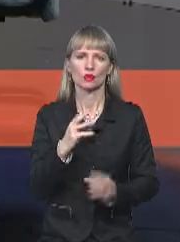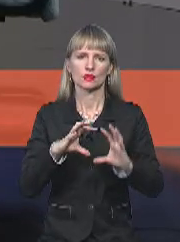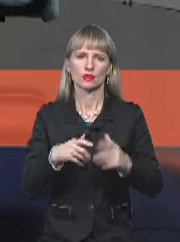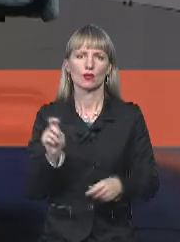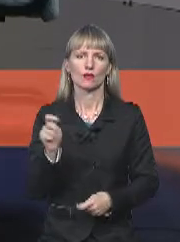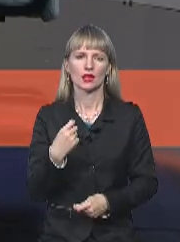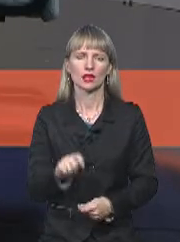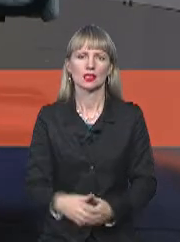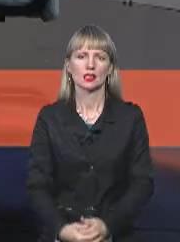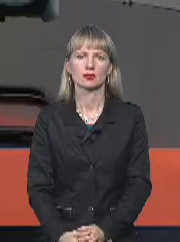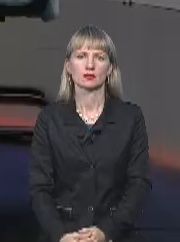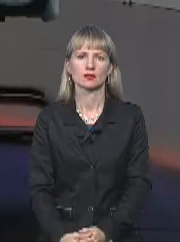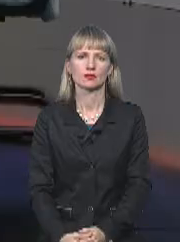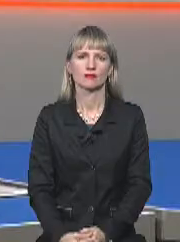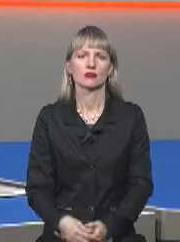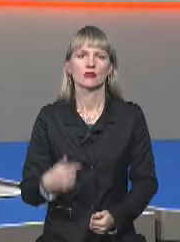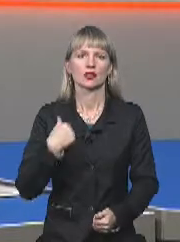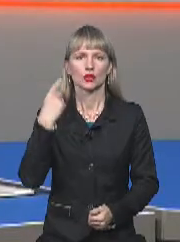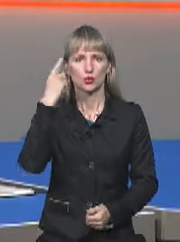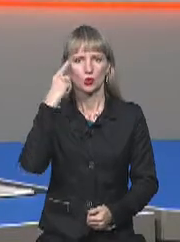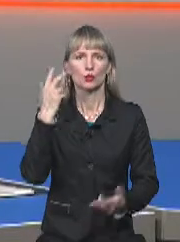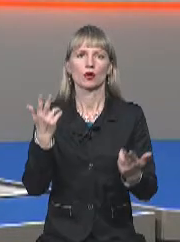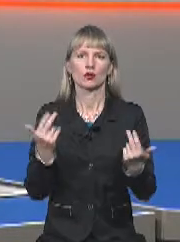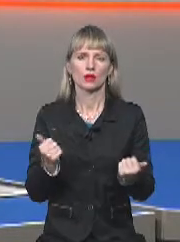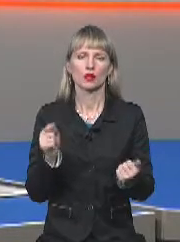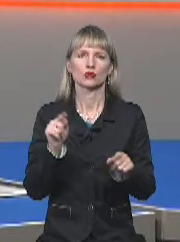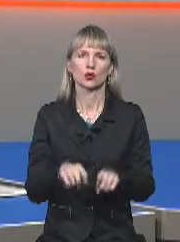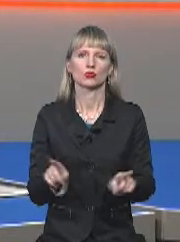війни? Я думаю, так,